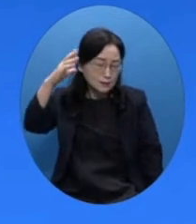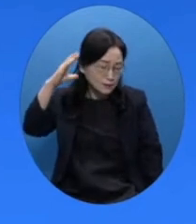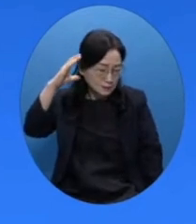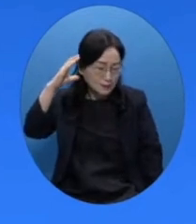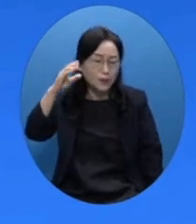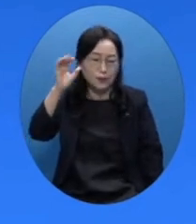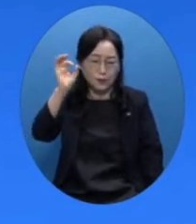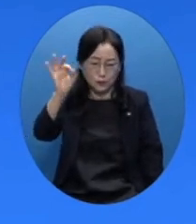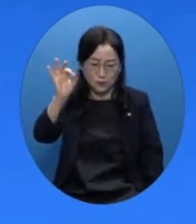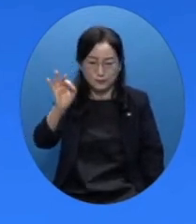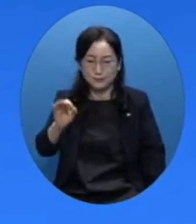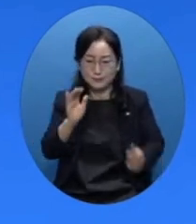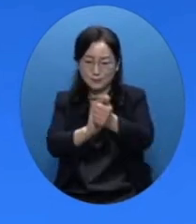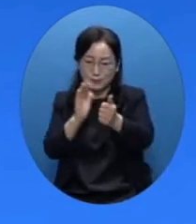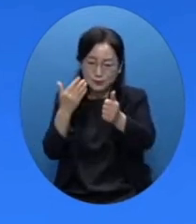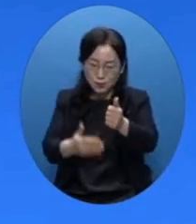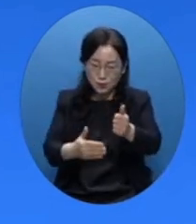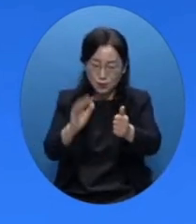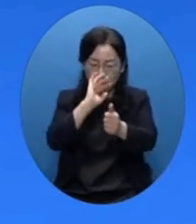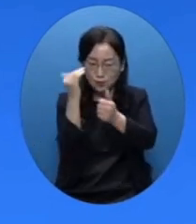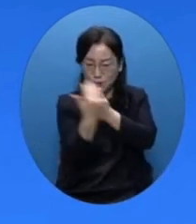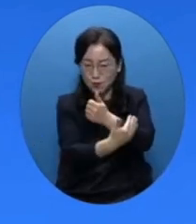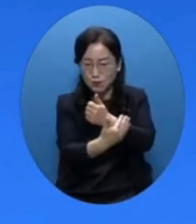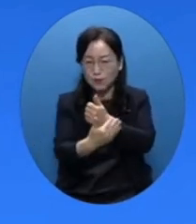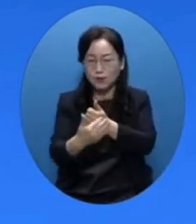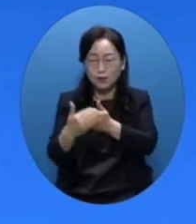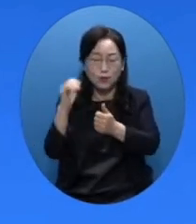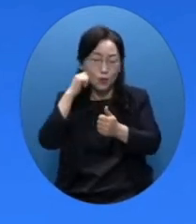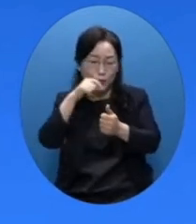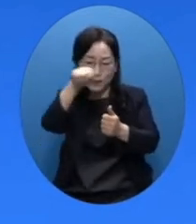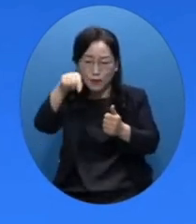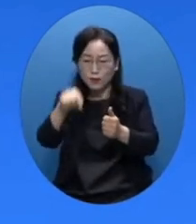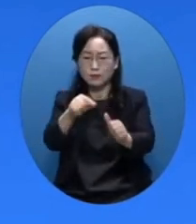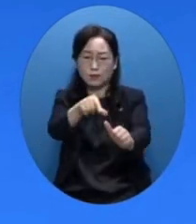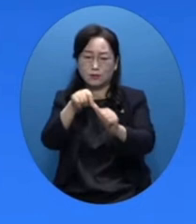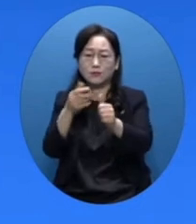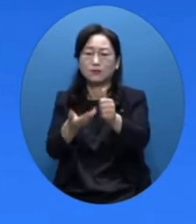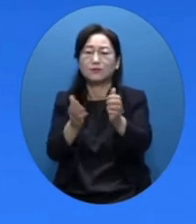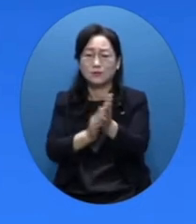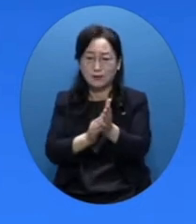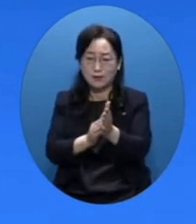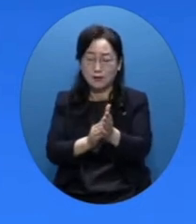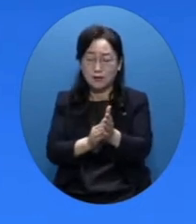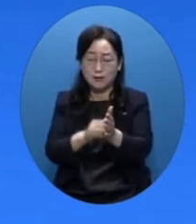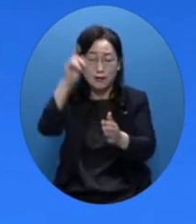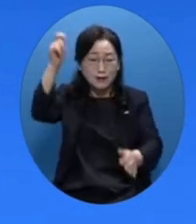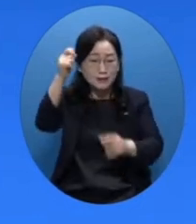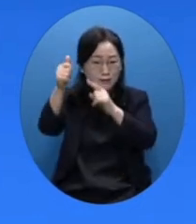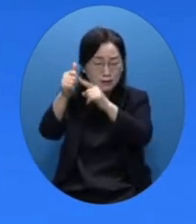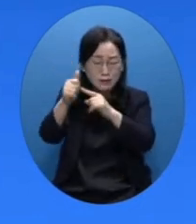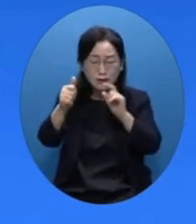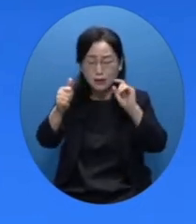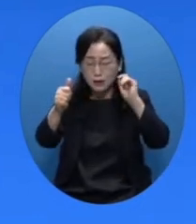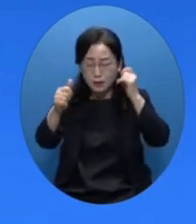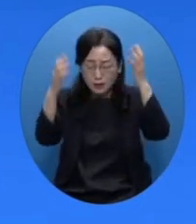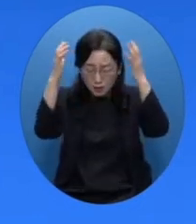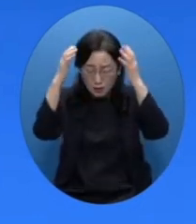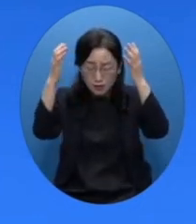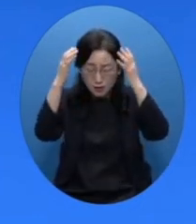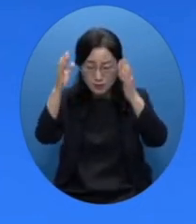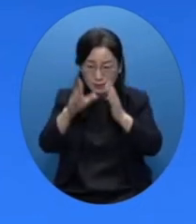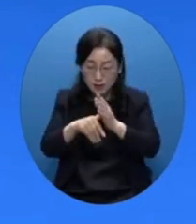지키시고 보호하시고 모든 어려움에서 건져 주셨습니다 그러나 어둠 가운데 있을 때 그에게